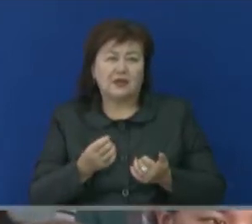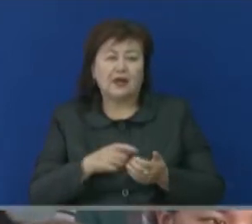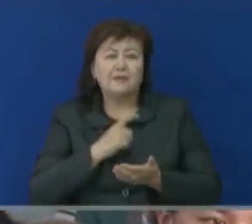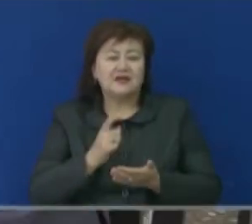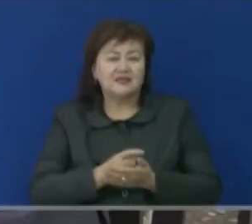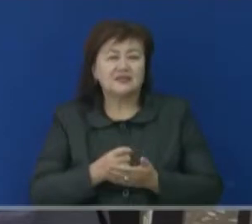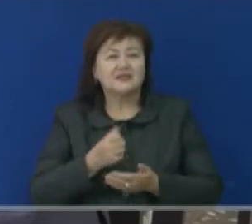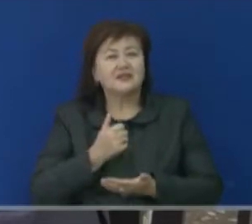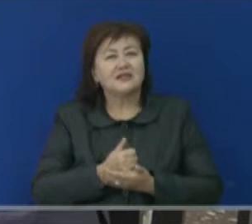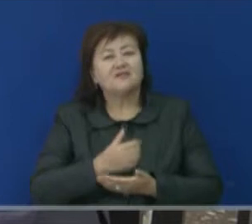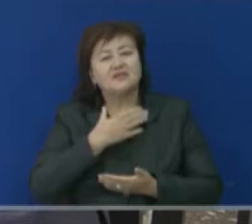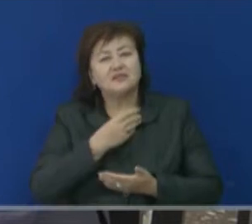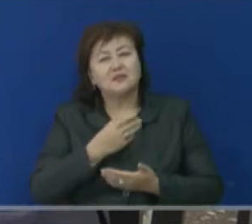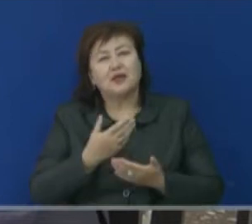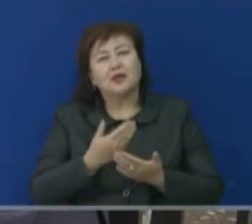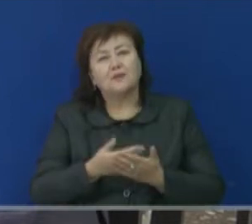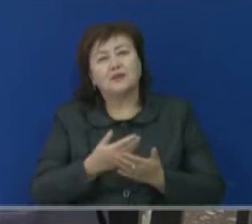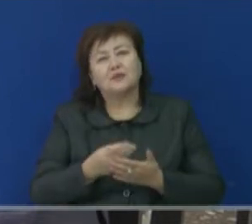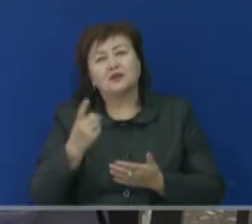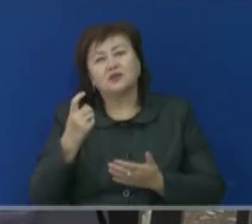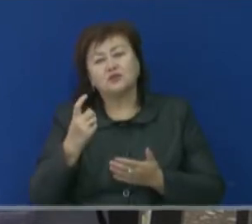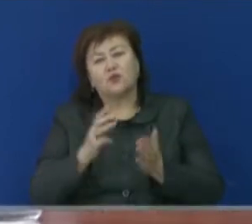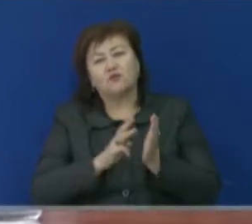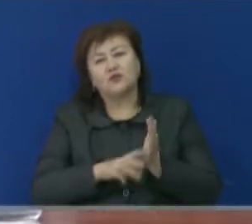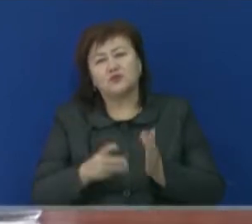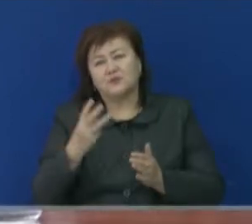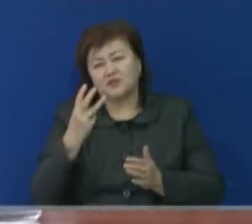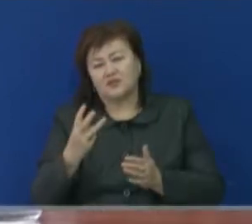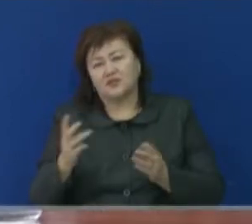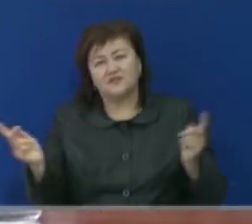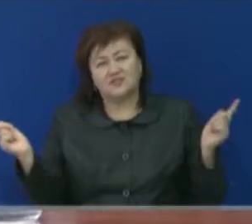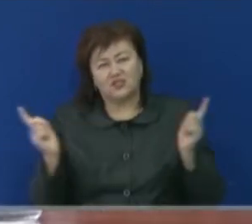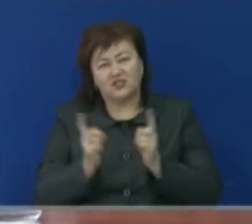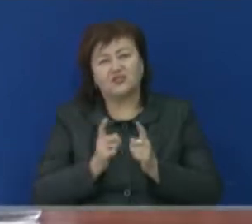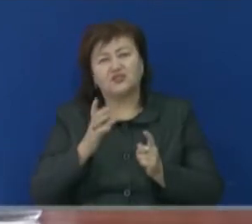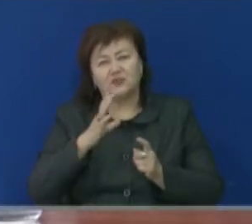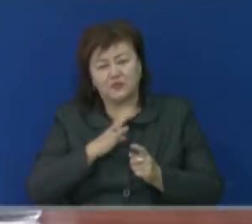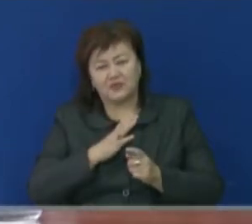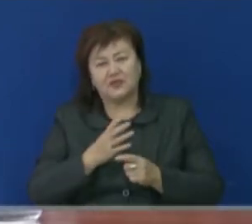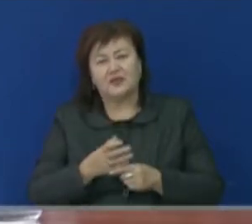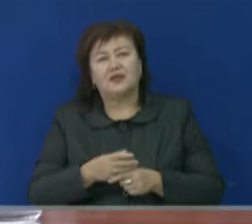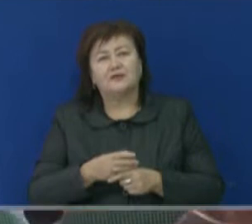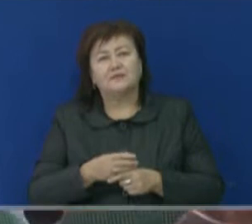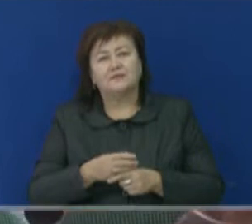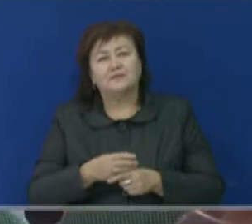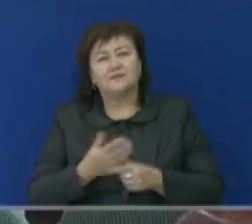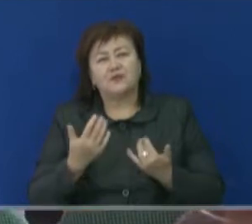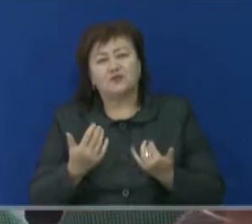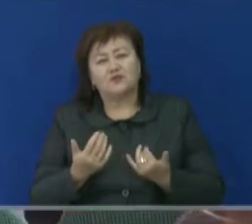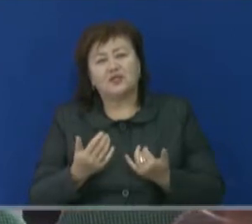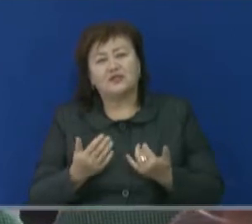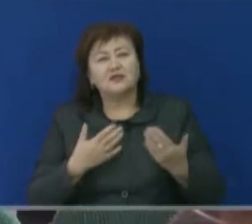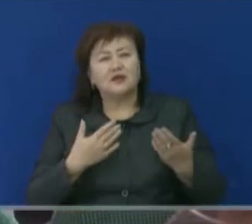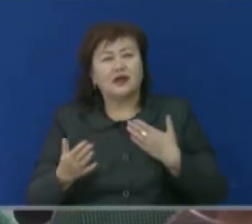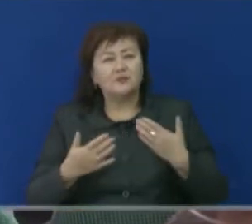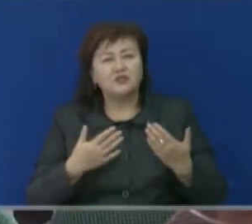тұрады. Осы кезеңде 183 көшпелі кездесу, оның ішінде 141 қалада, 42 ауылдық округтерде. Осындай диалог